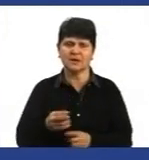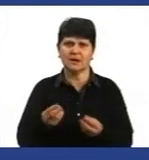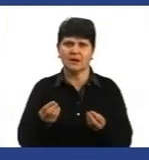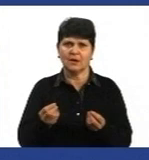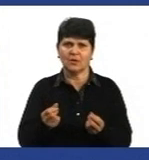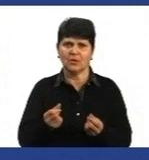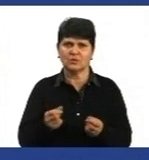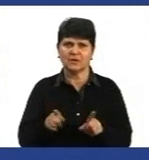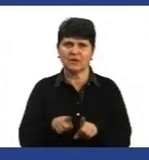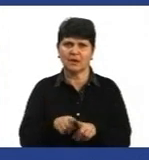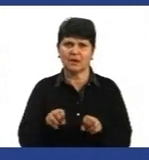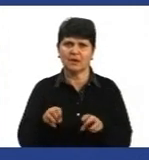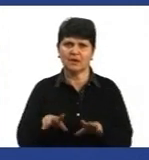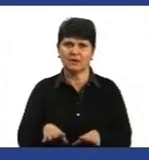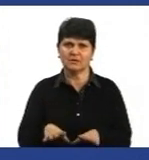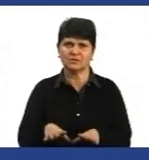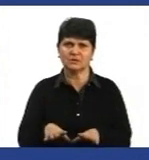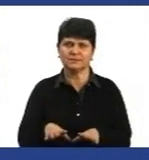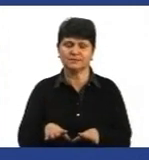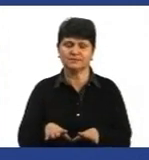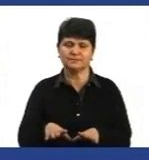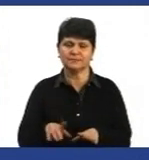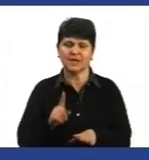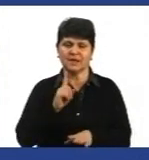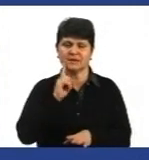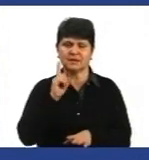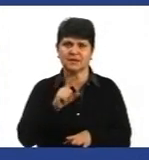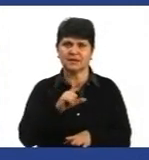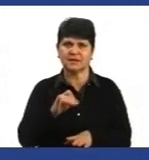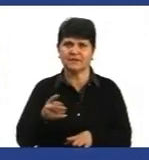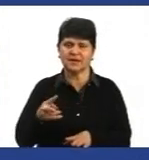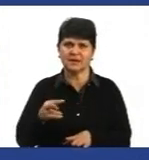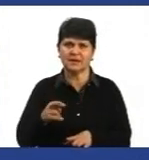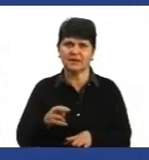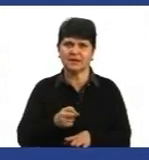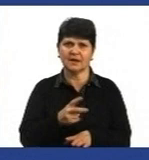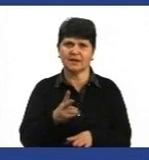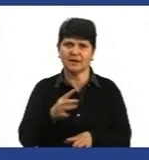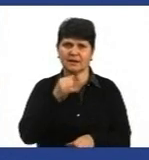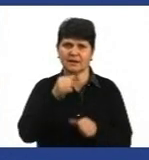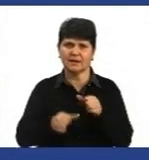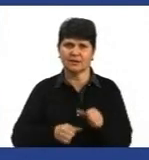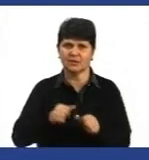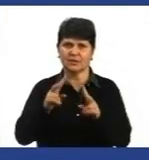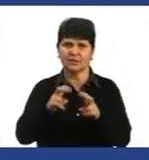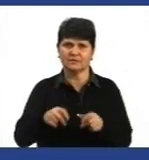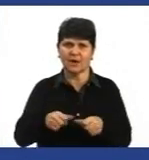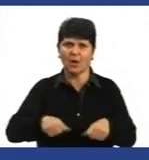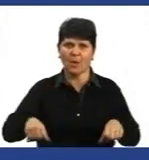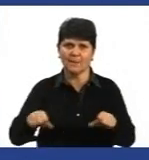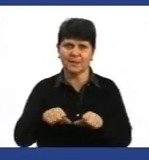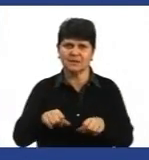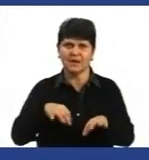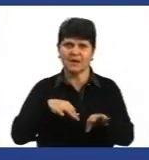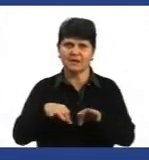такі рішення. Це «Зелена хвиля» вже обговорювалася декілька разів на комісіях транспорту і на сесії